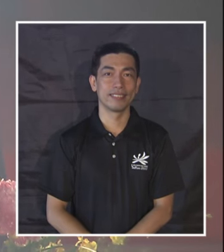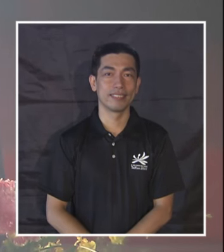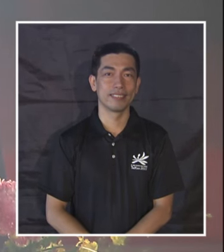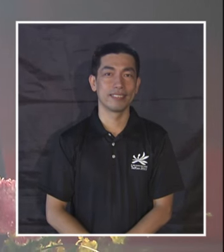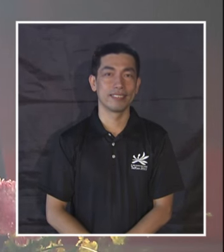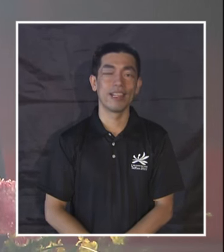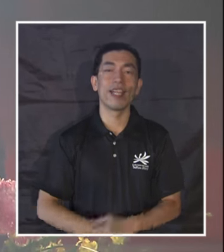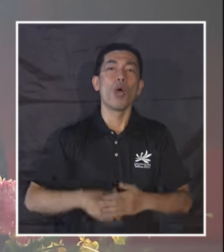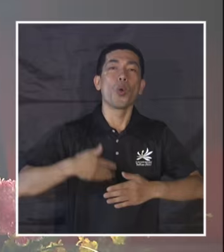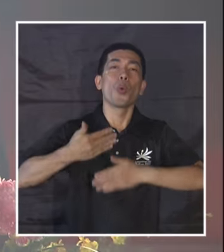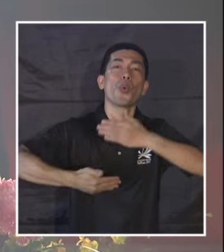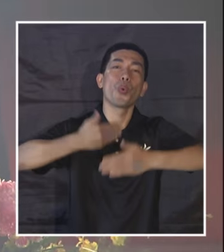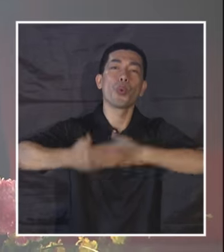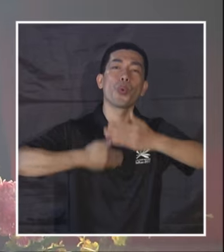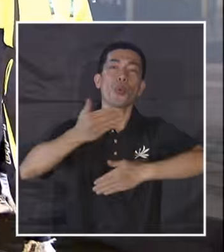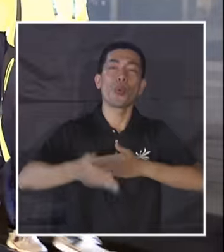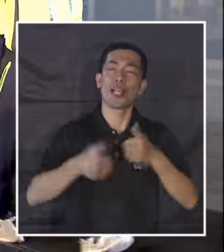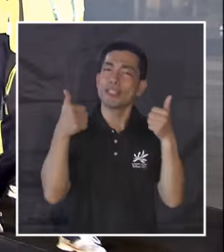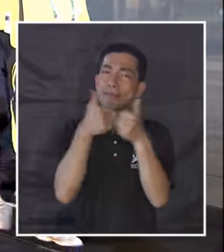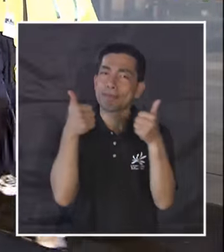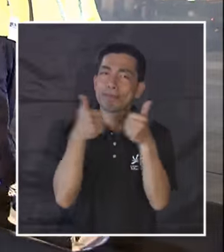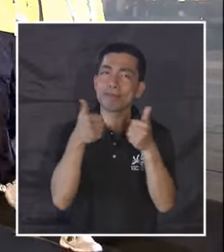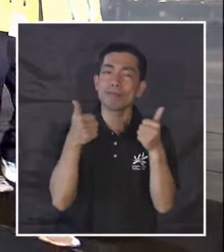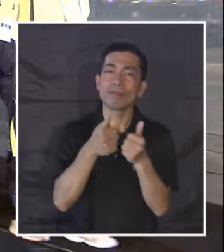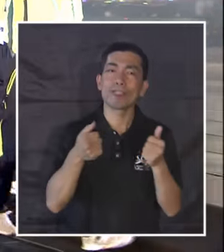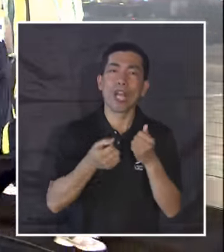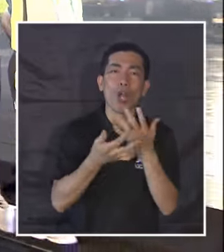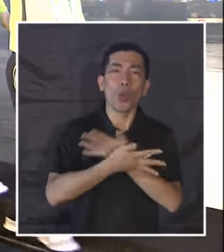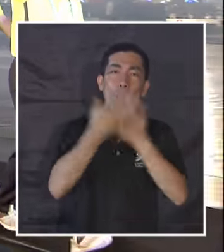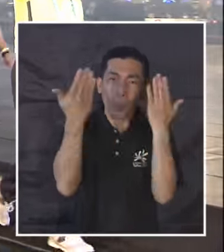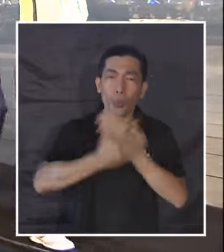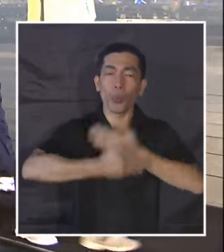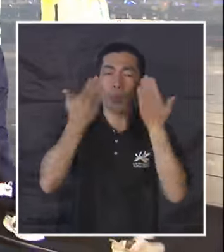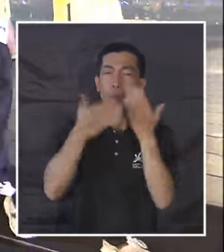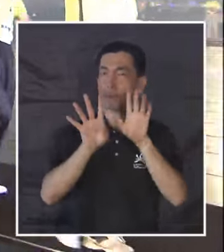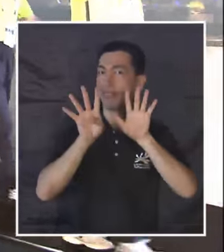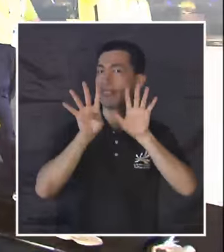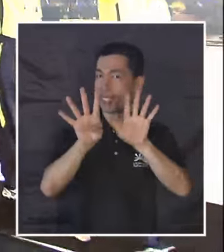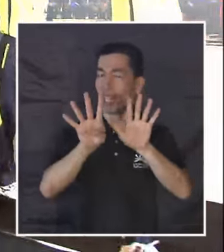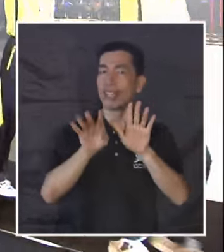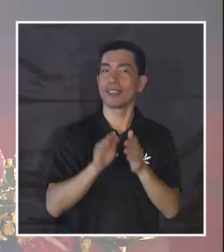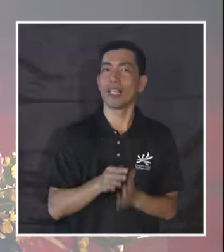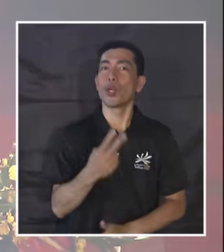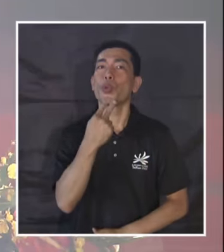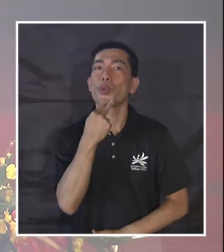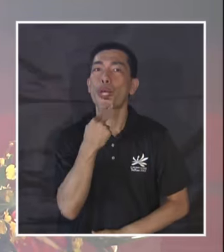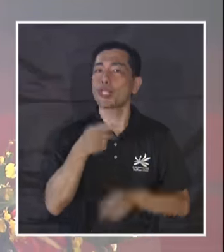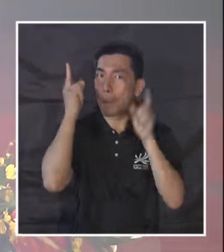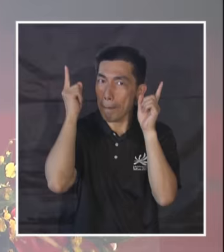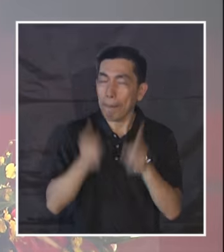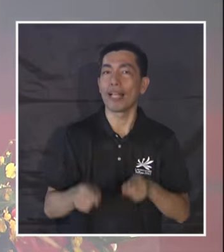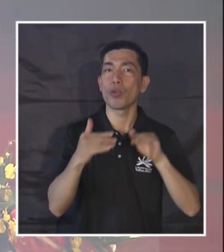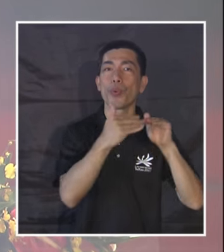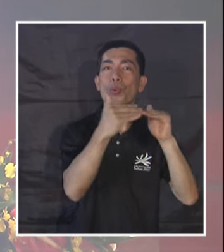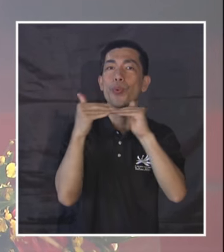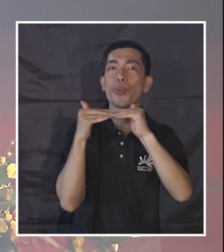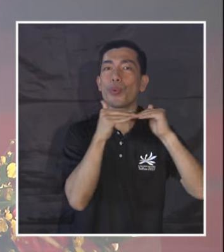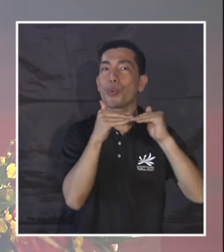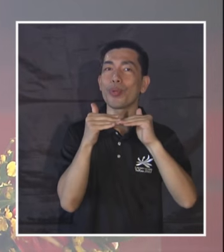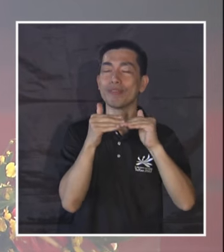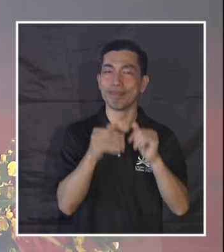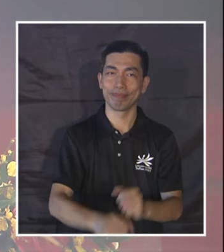未来9天的赛事就要靠他们来做出最公平的评断了。谢谢，辛苦